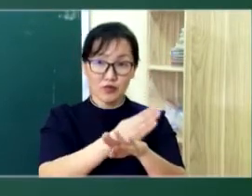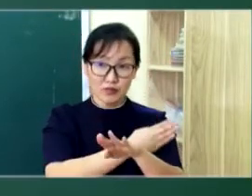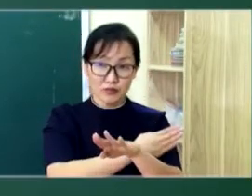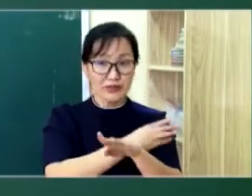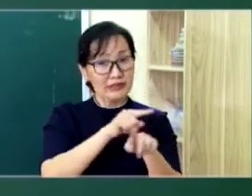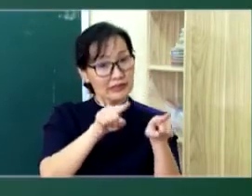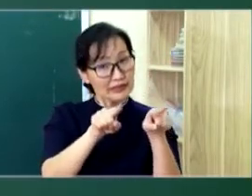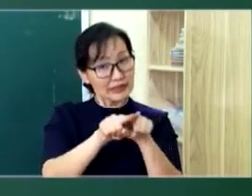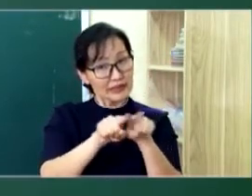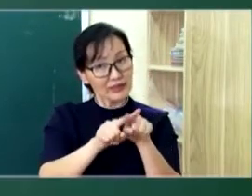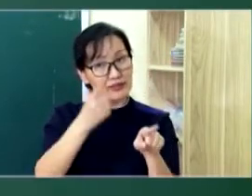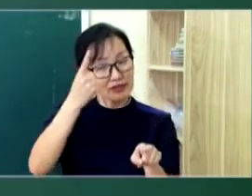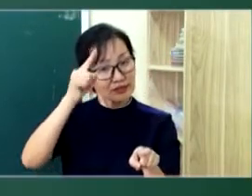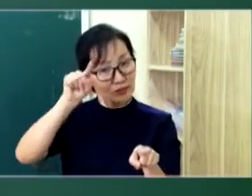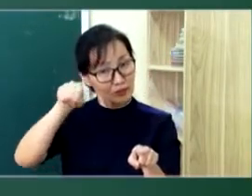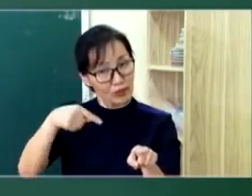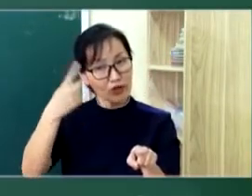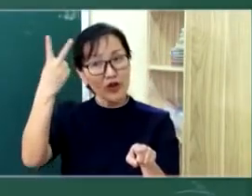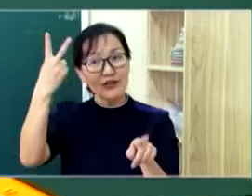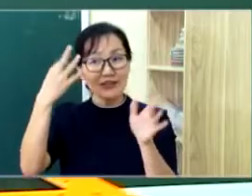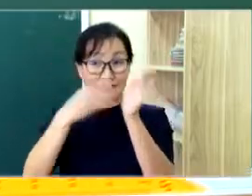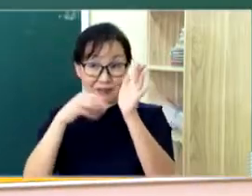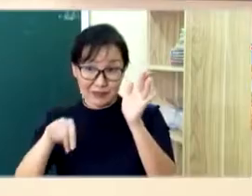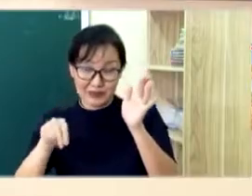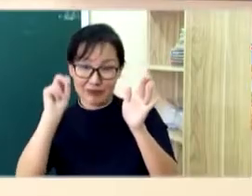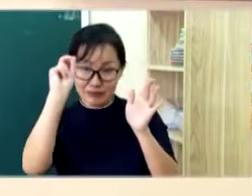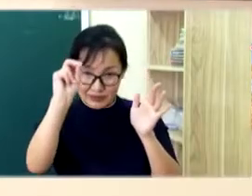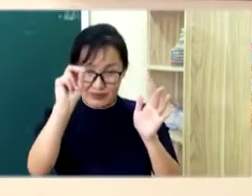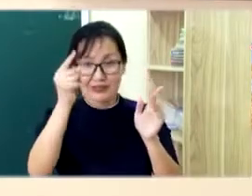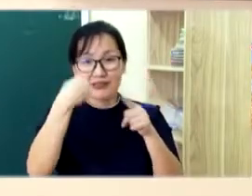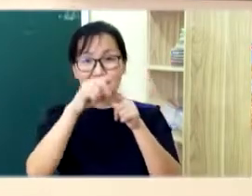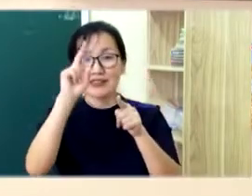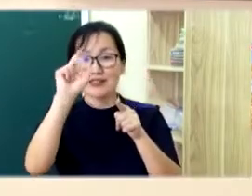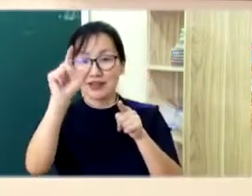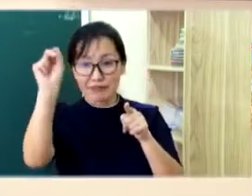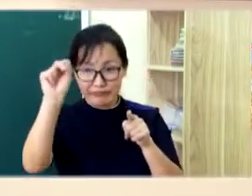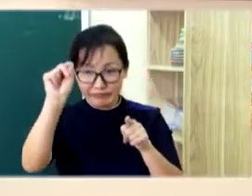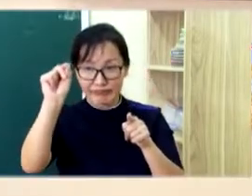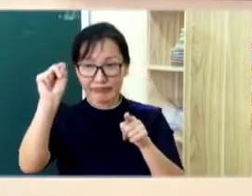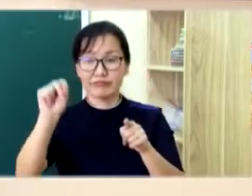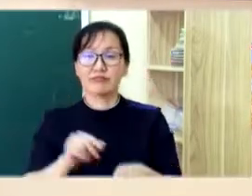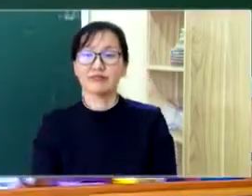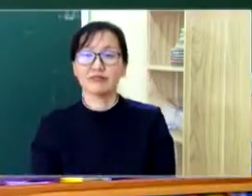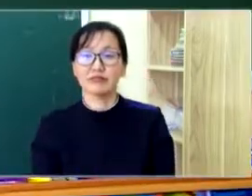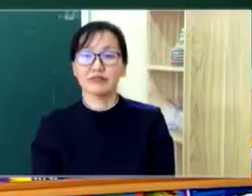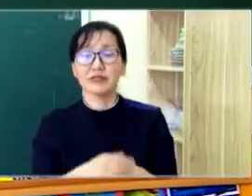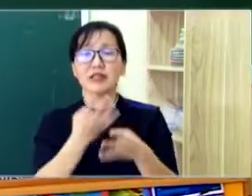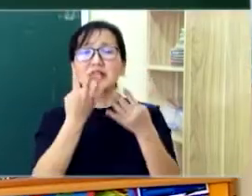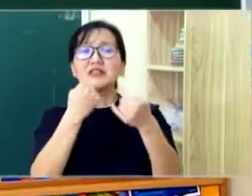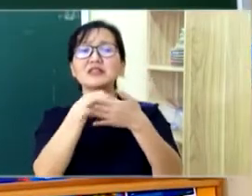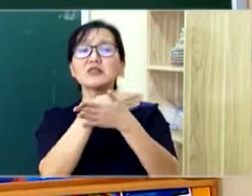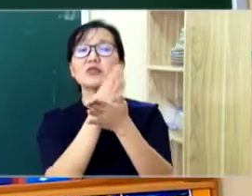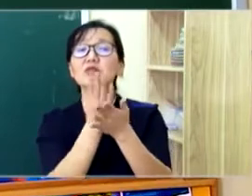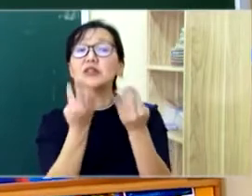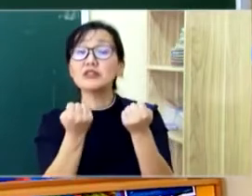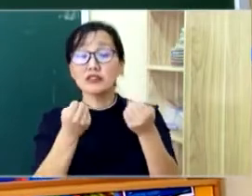энд байрлаж байсан. За энийг одоо бид нар 10-ийн хэсгээр томилох гэж байгаа. Тэгвэл хідэн 10-тад ойрхон байна